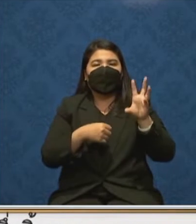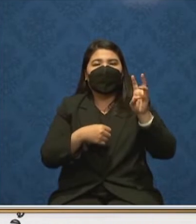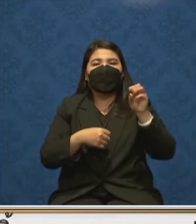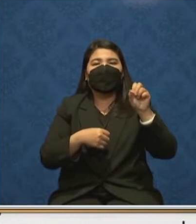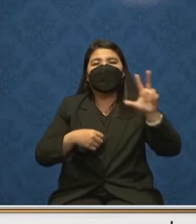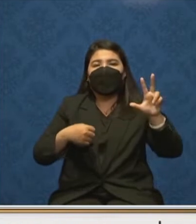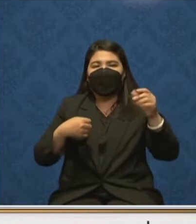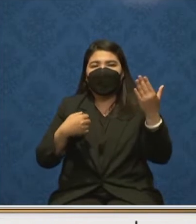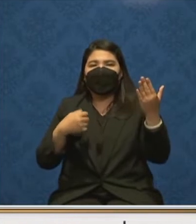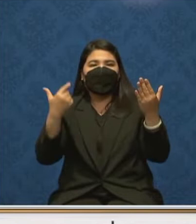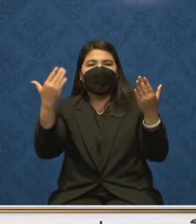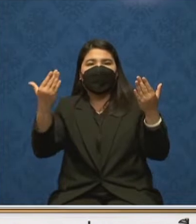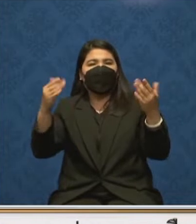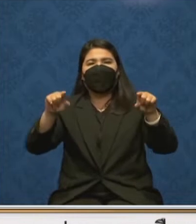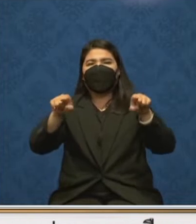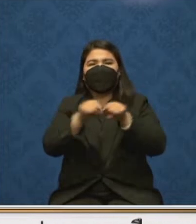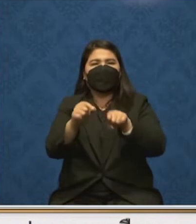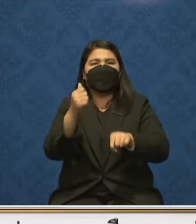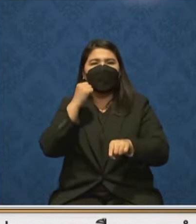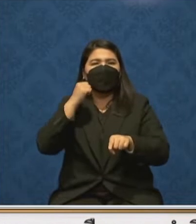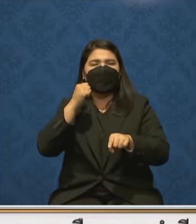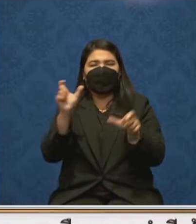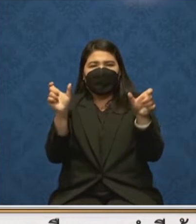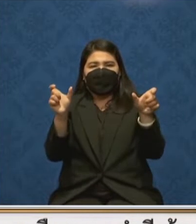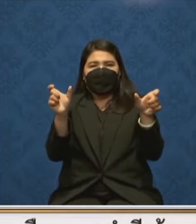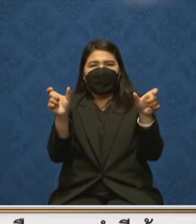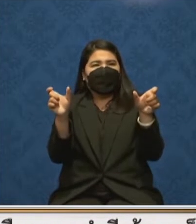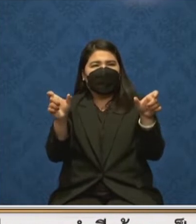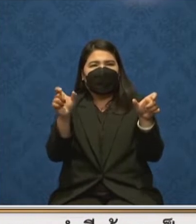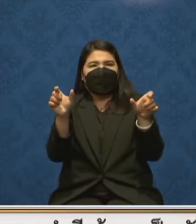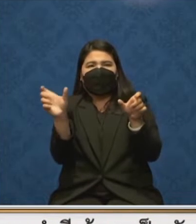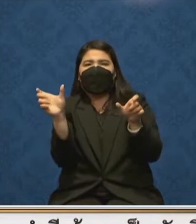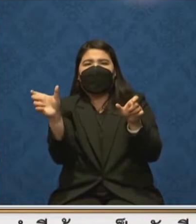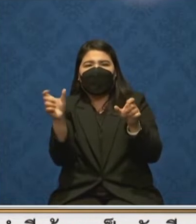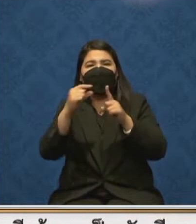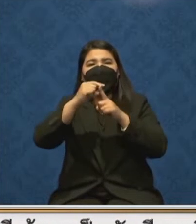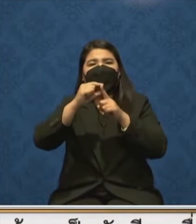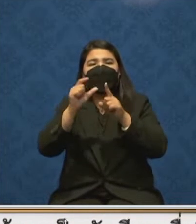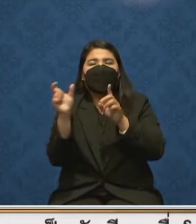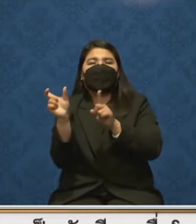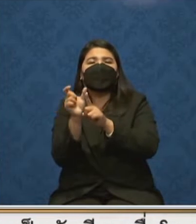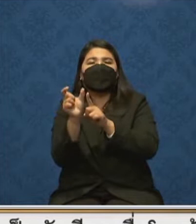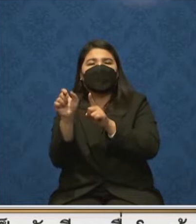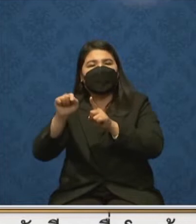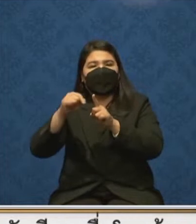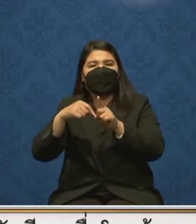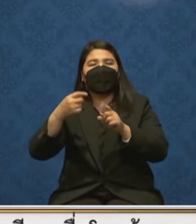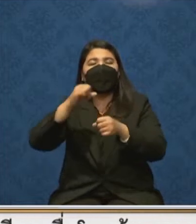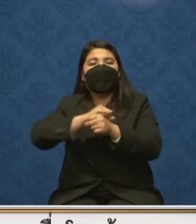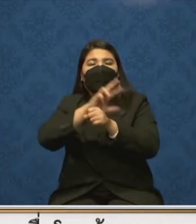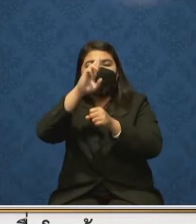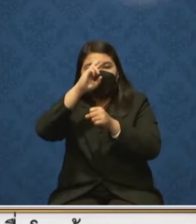นโยบายเหมือนเดิมเป๊ะนะคะ้ีแะคำวควิดกลับมาอีกคำเดียวเพิ่มข้นเท่านั้นกคือคำวาโรคตดเชื้อไรัโโนา